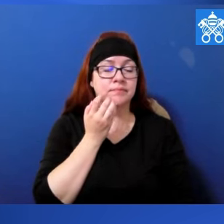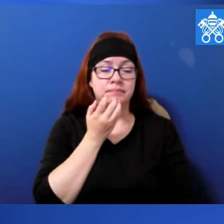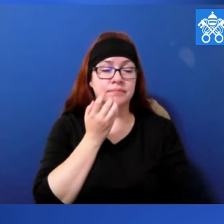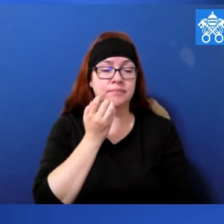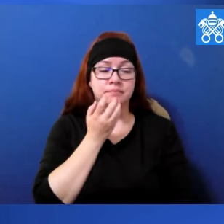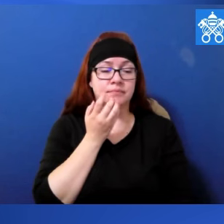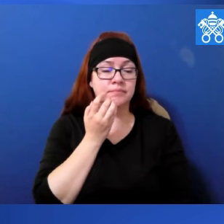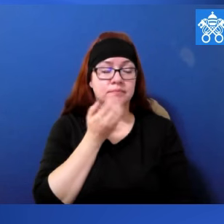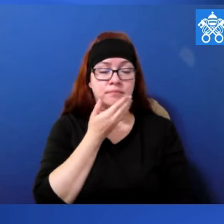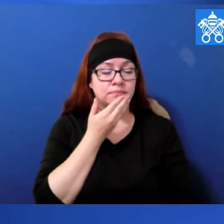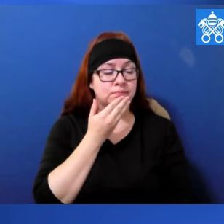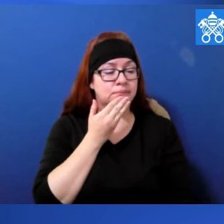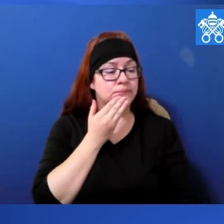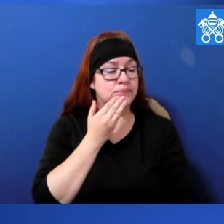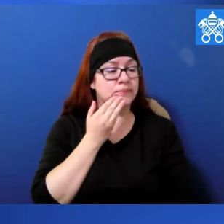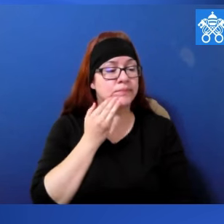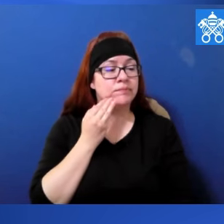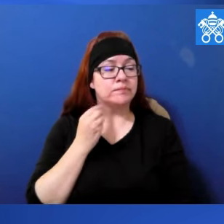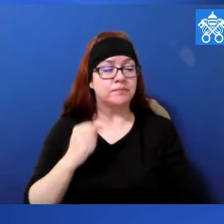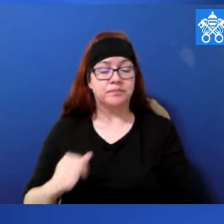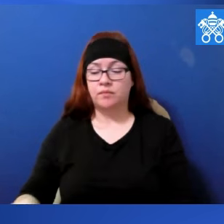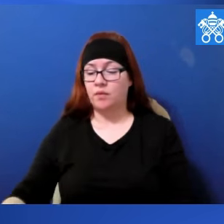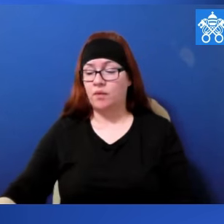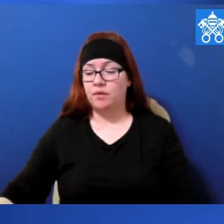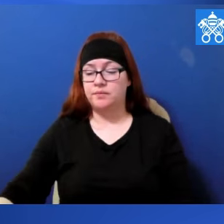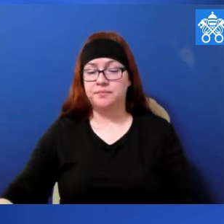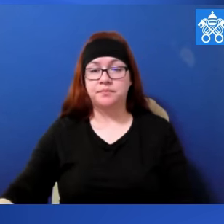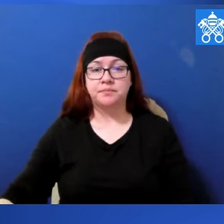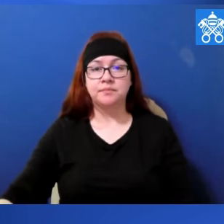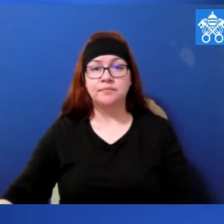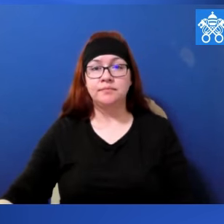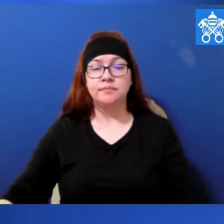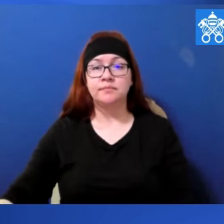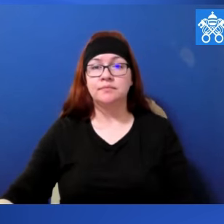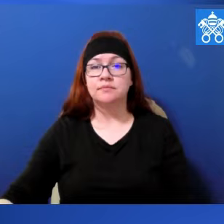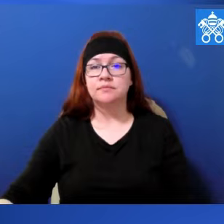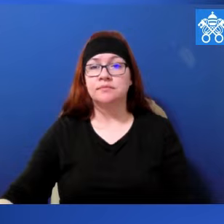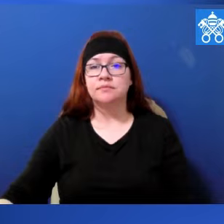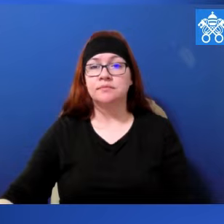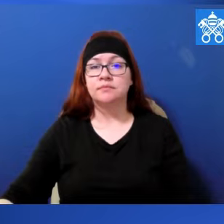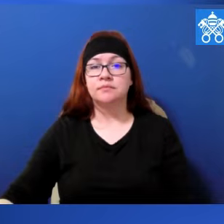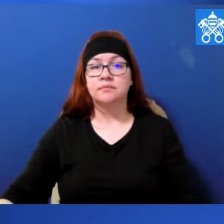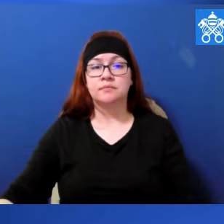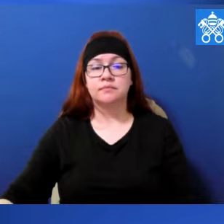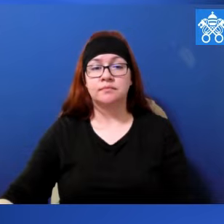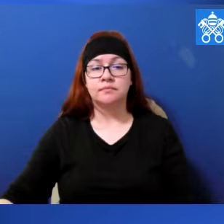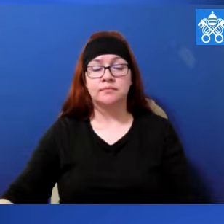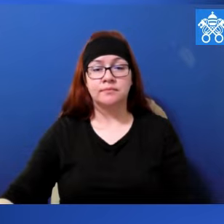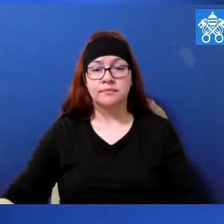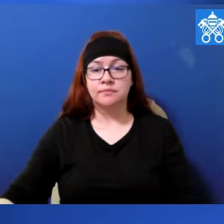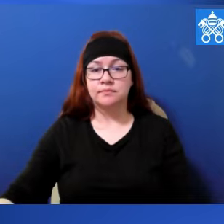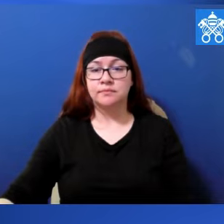ويطلب منا أن ندافع عنهم. لا أحد يجب أن يكون في البحار والصحاري